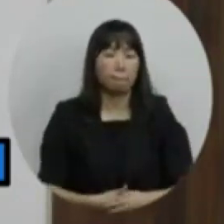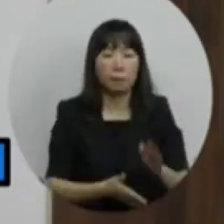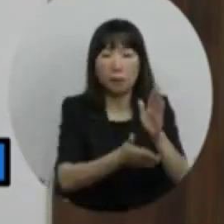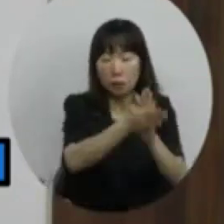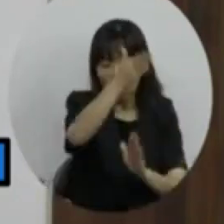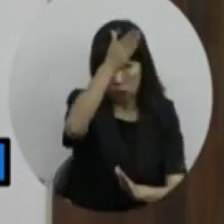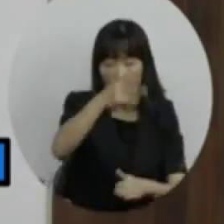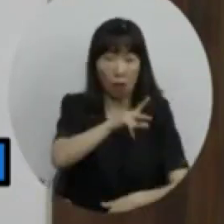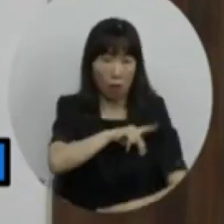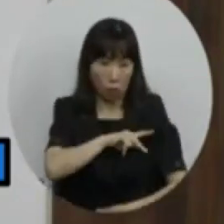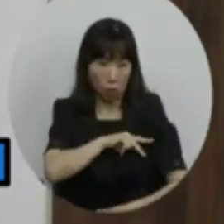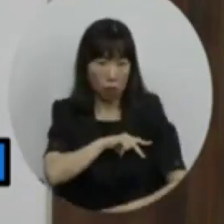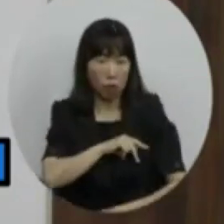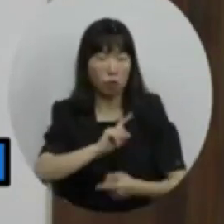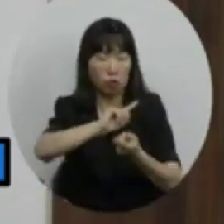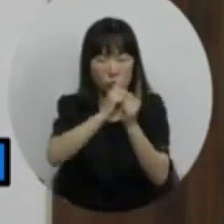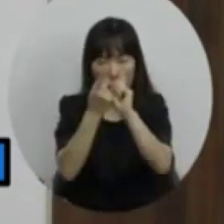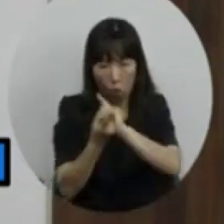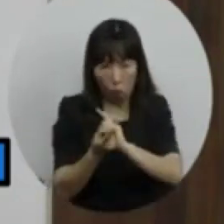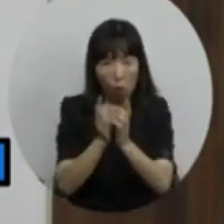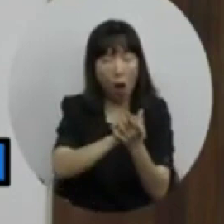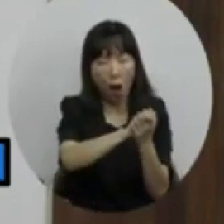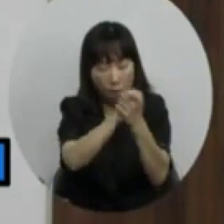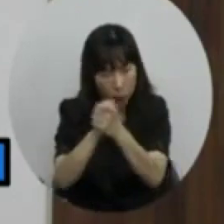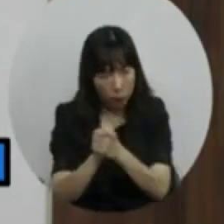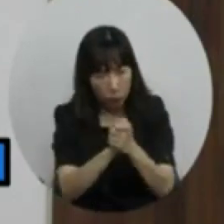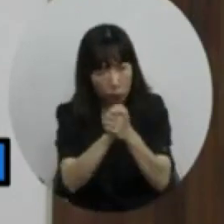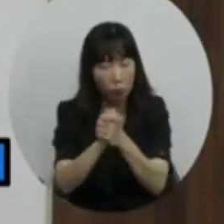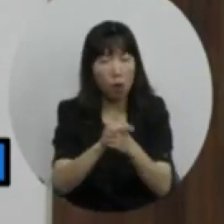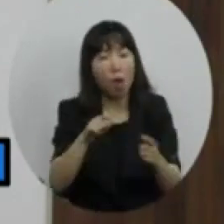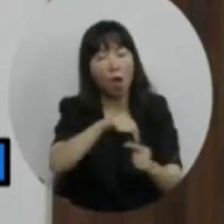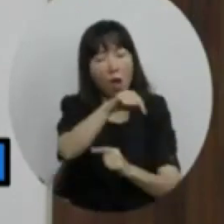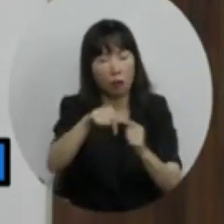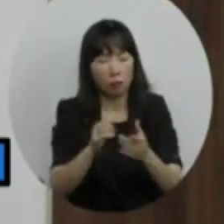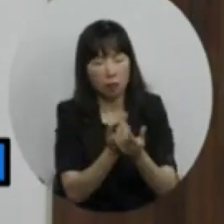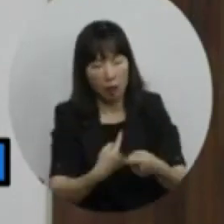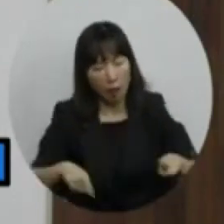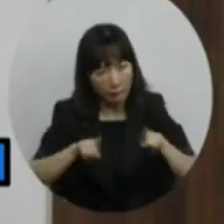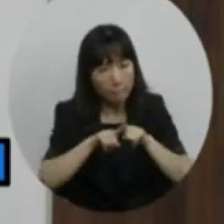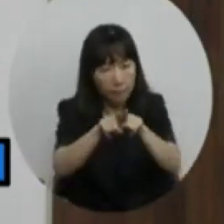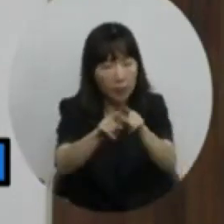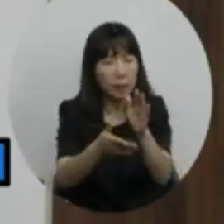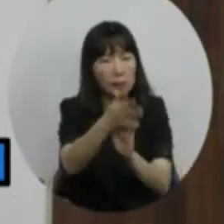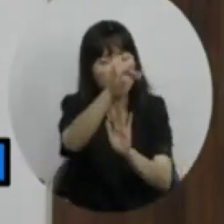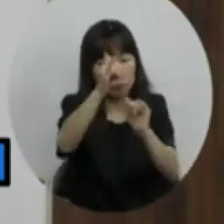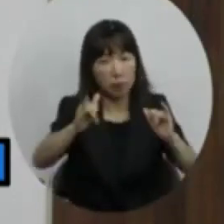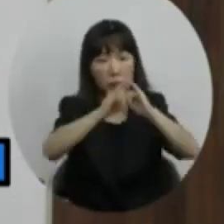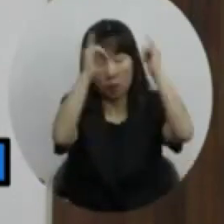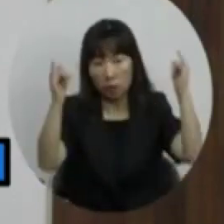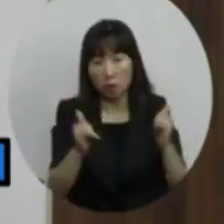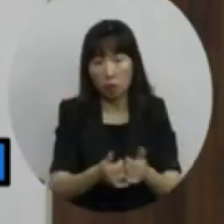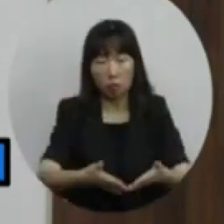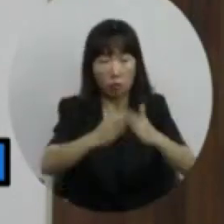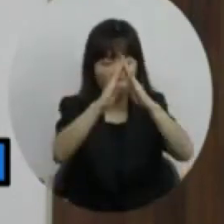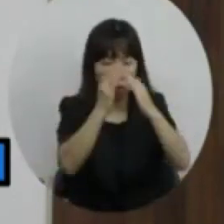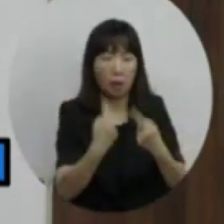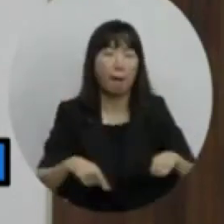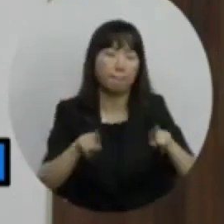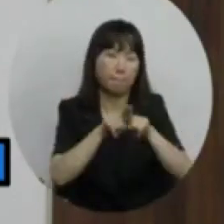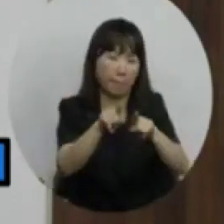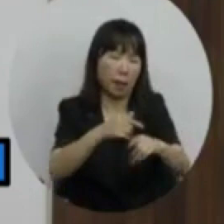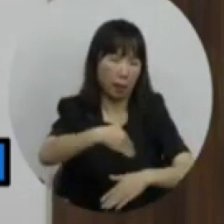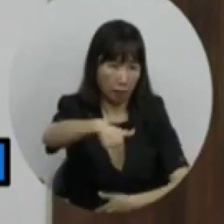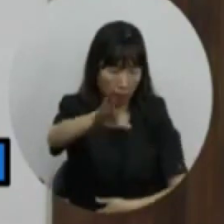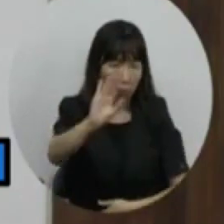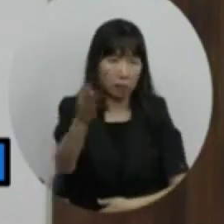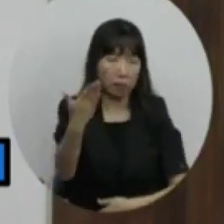의정은 소통과 협치 속에 서로 진정한 행정 파트너가 되어 시민을 위한 사회 건설에 공동으로 나서야 합니다.